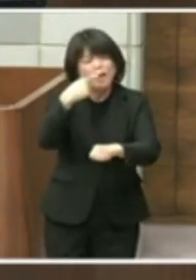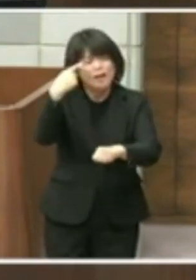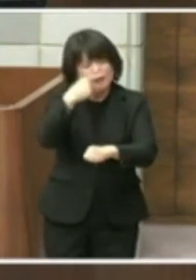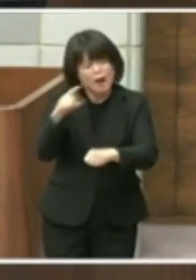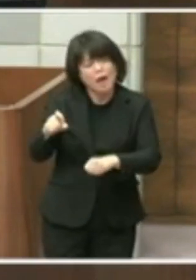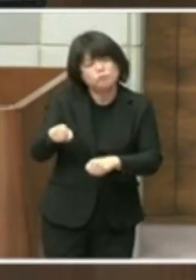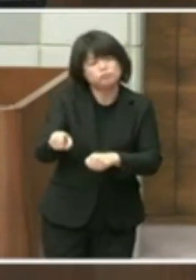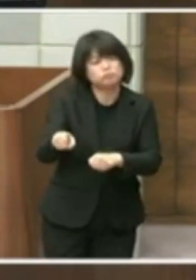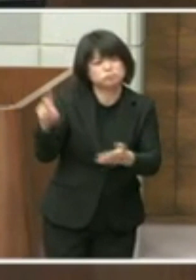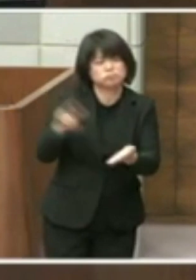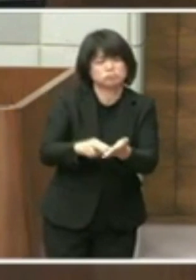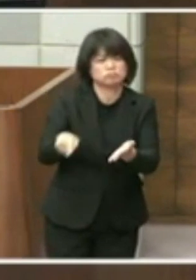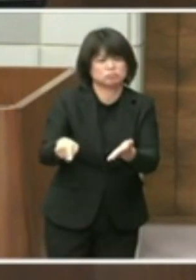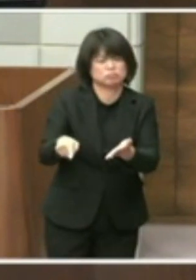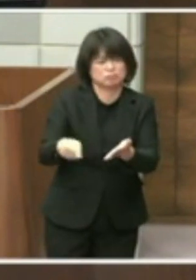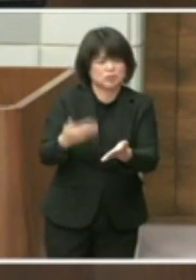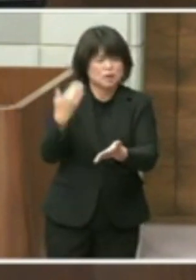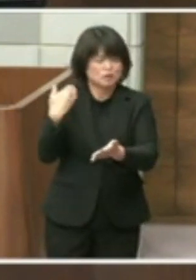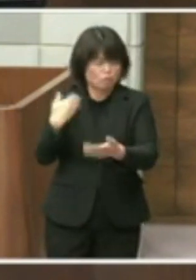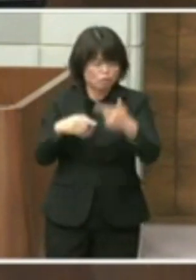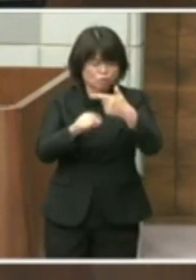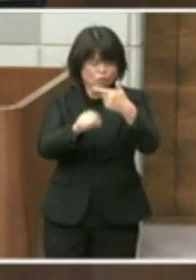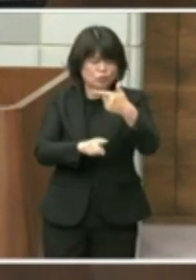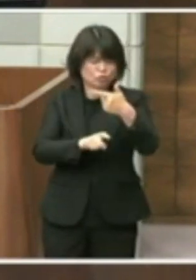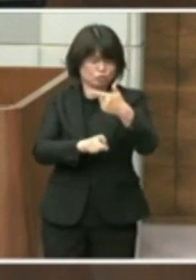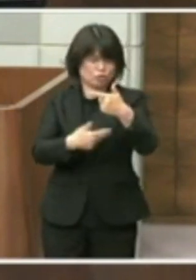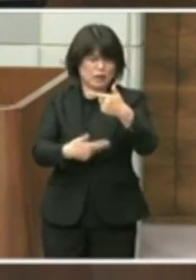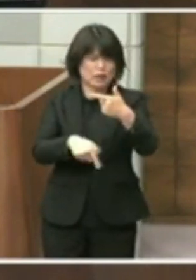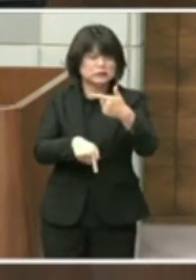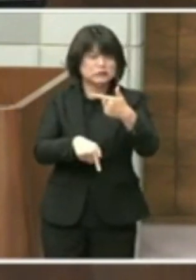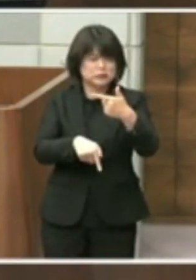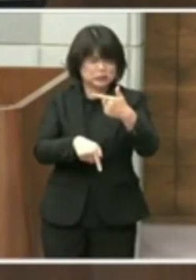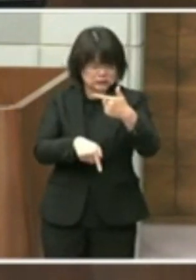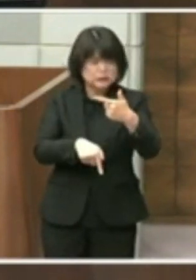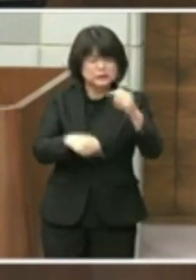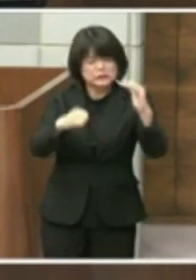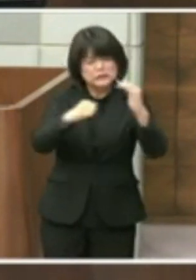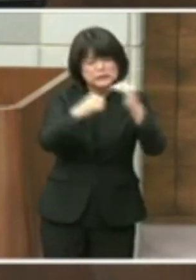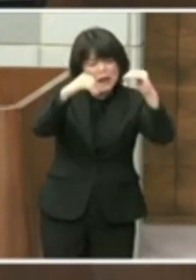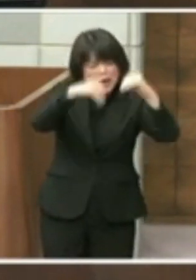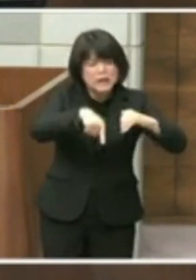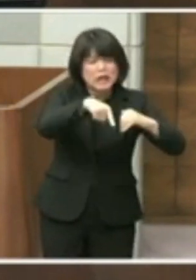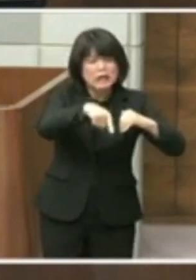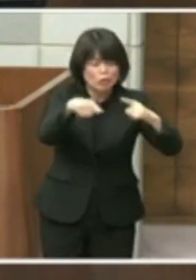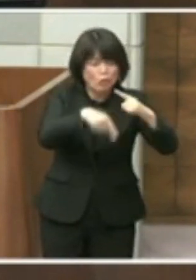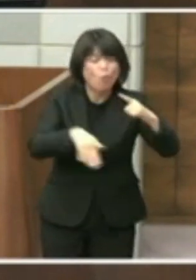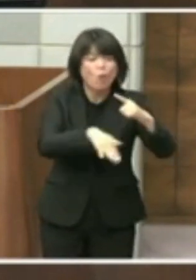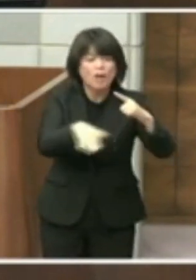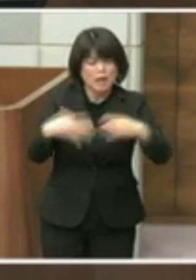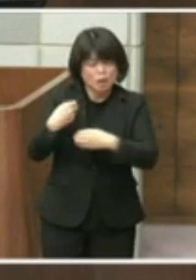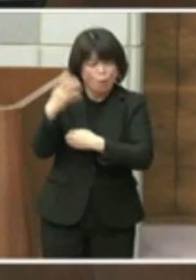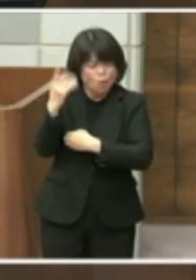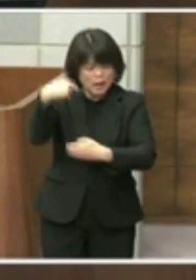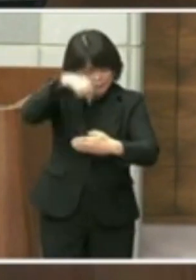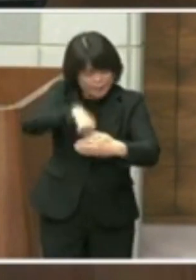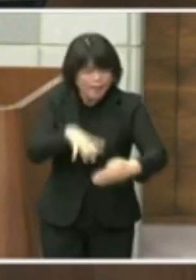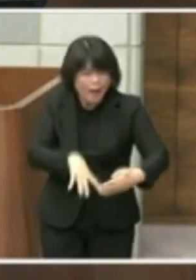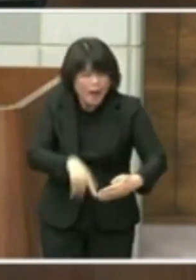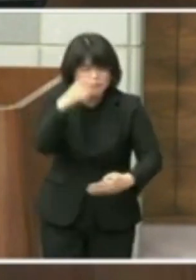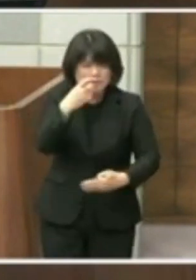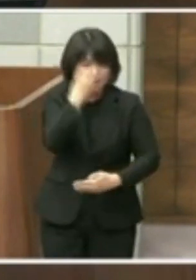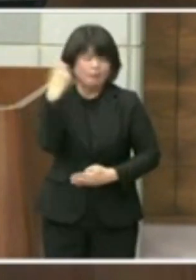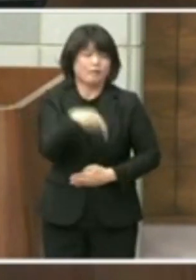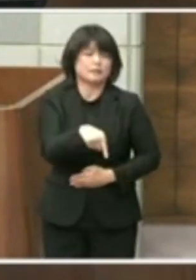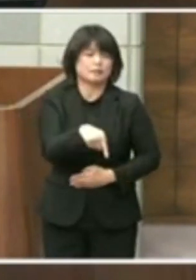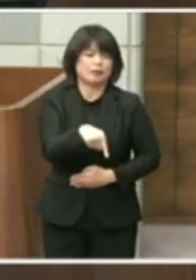昨年の6月27日に石ヶ谷公園において兵庫県内で初めて確認されました。